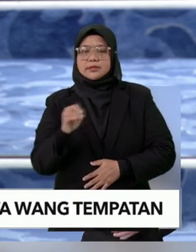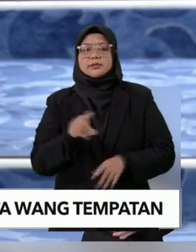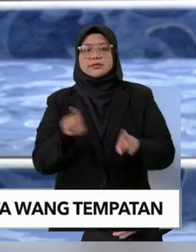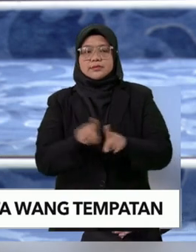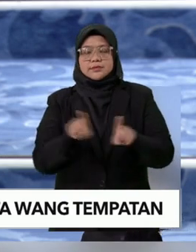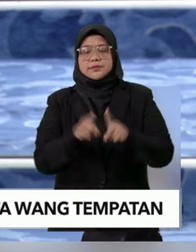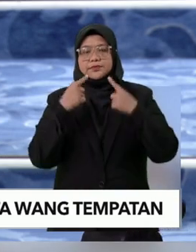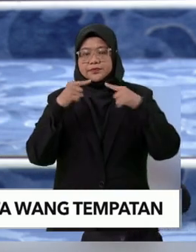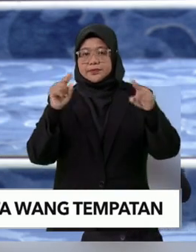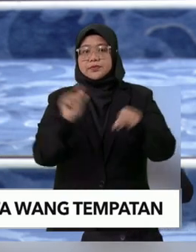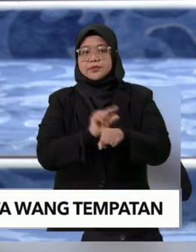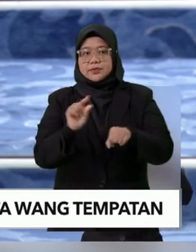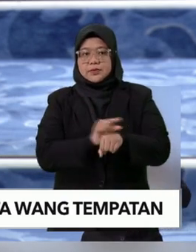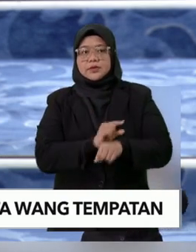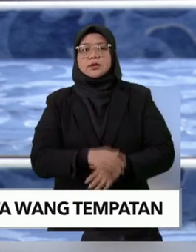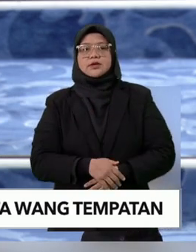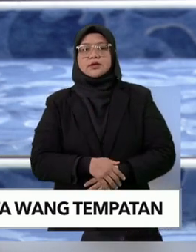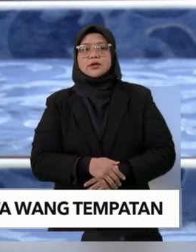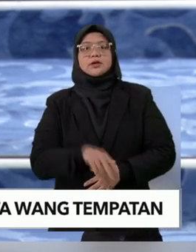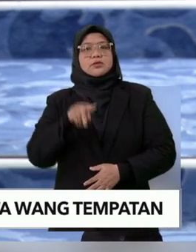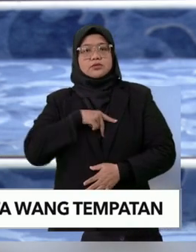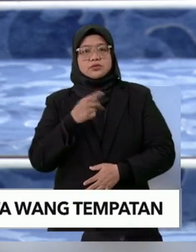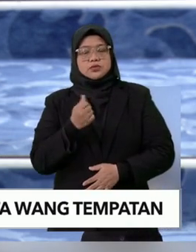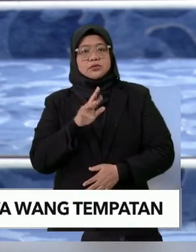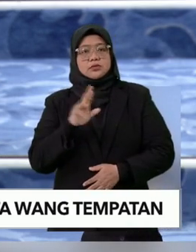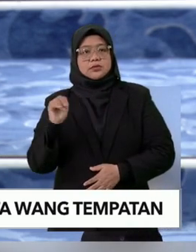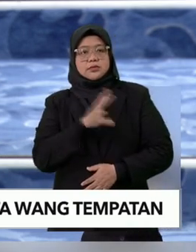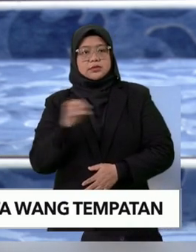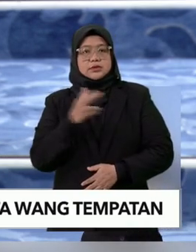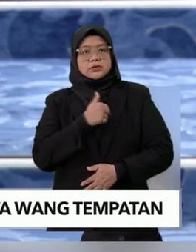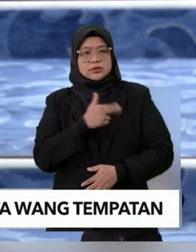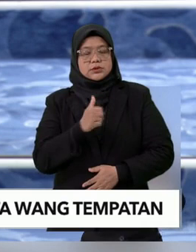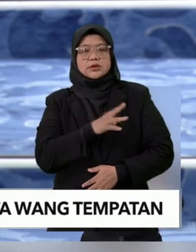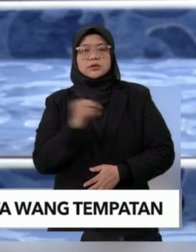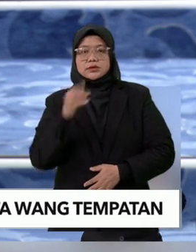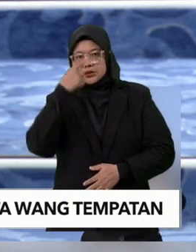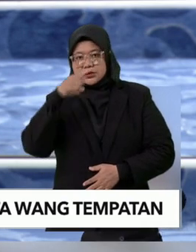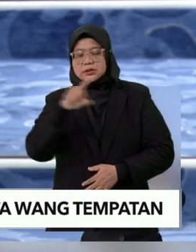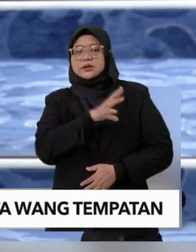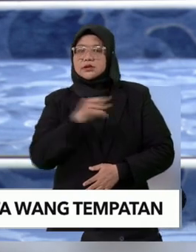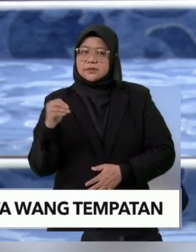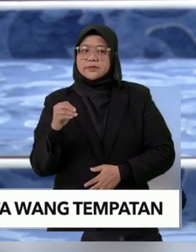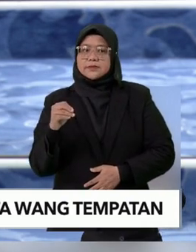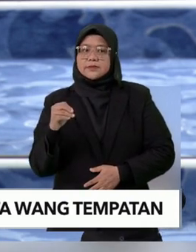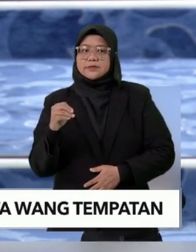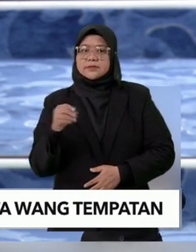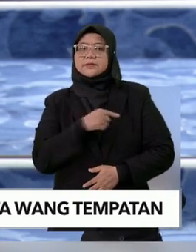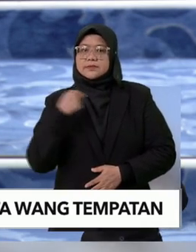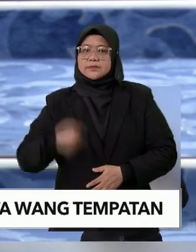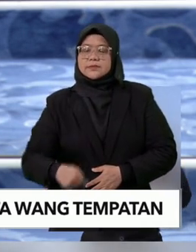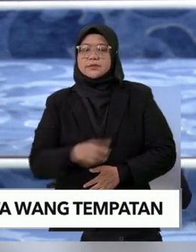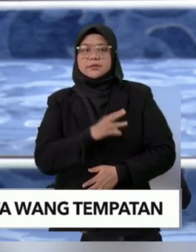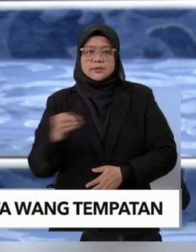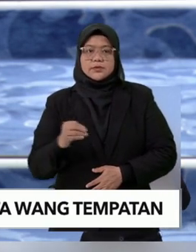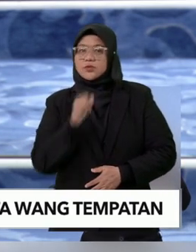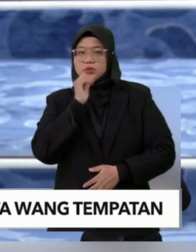berjaya menggunakan local currency adalah Jak Indonesia Thailand dan negara China Tapi